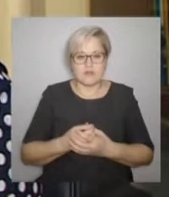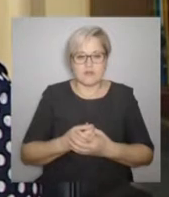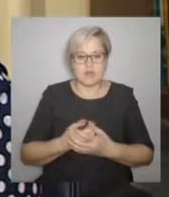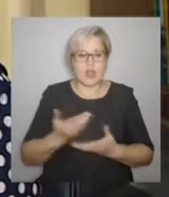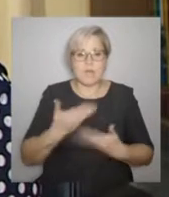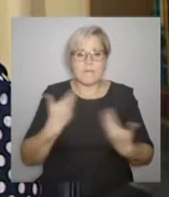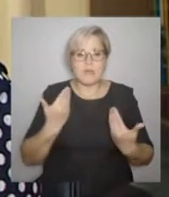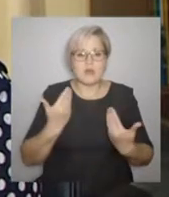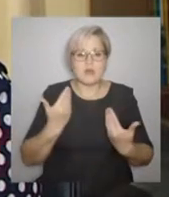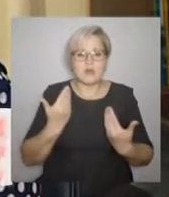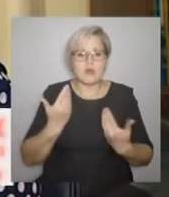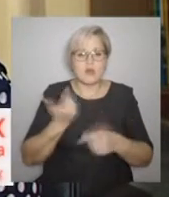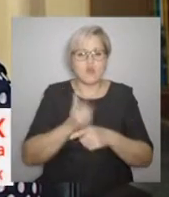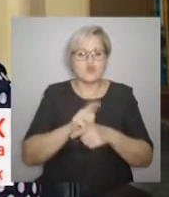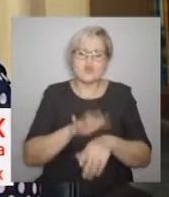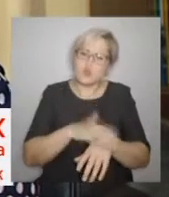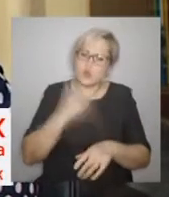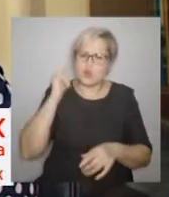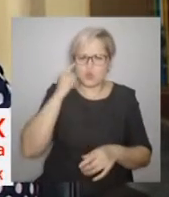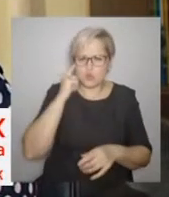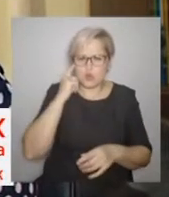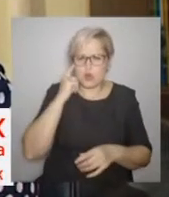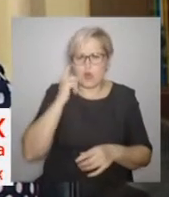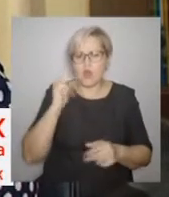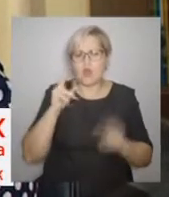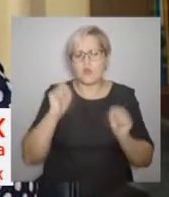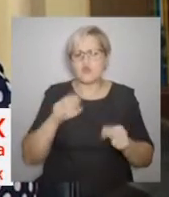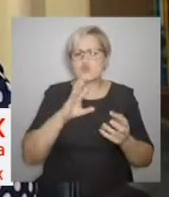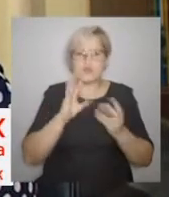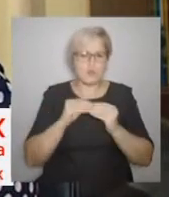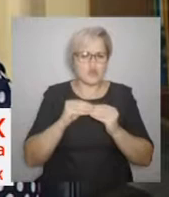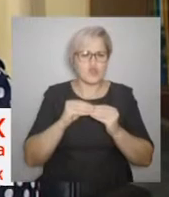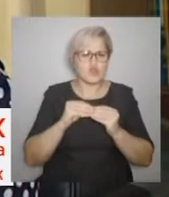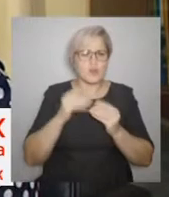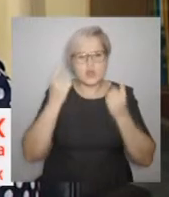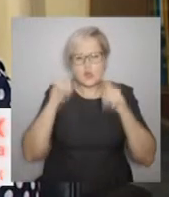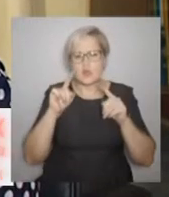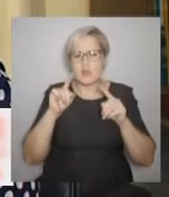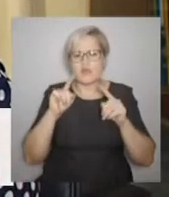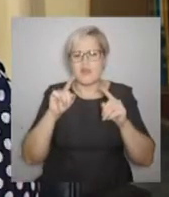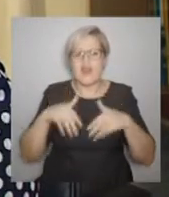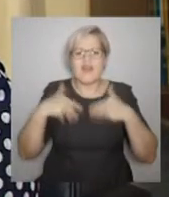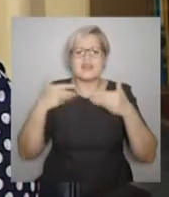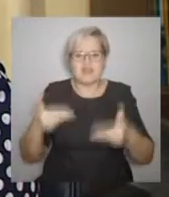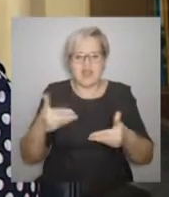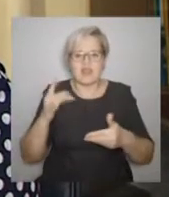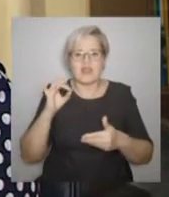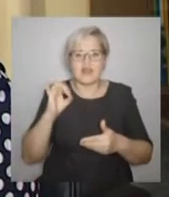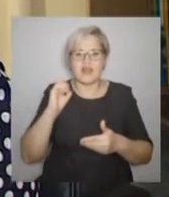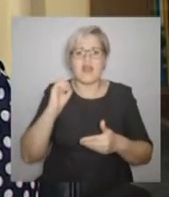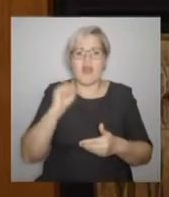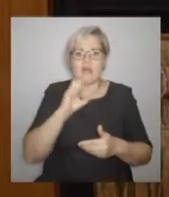комплексно придумать оказание реабилитации, помощи детям и взрослым. И подбирали